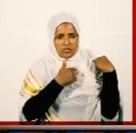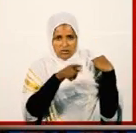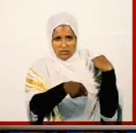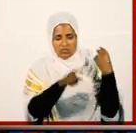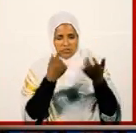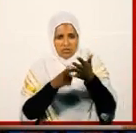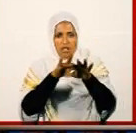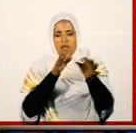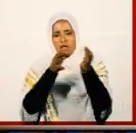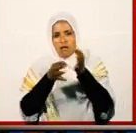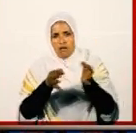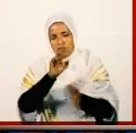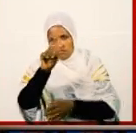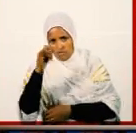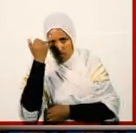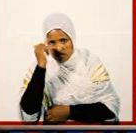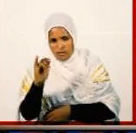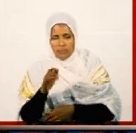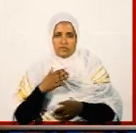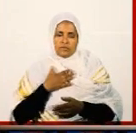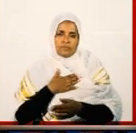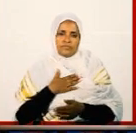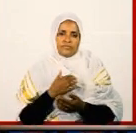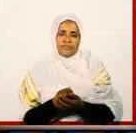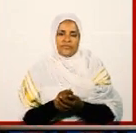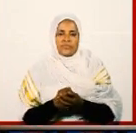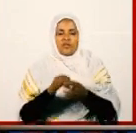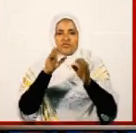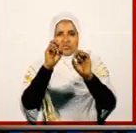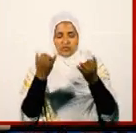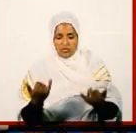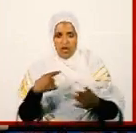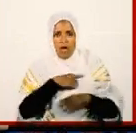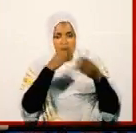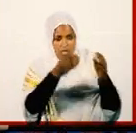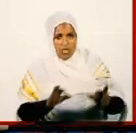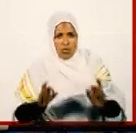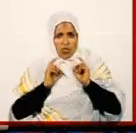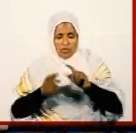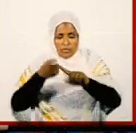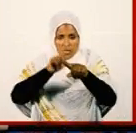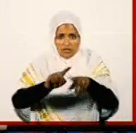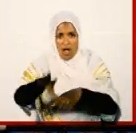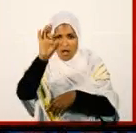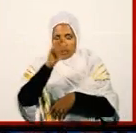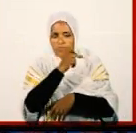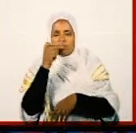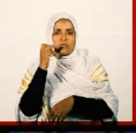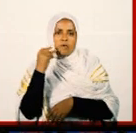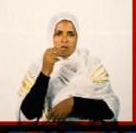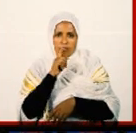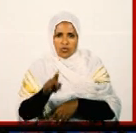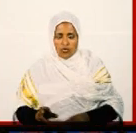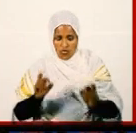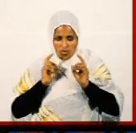ኃላፊነት አለበትና እዚህ ላይ ማብራሪያ ቢሰጡን መጋቤ ምስጢር። ያጣነውን ህይወት መልሰን ያገኘ ነው በድንግል